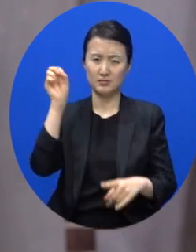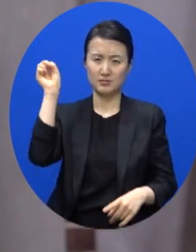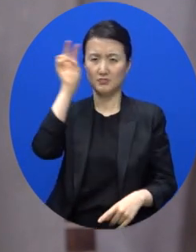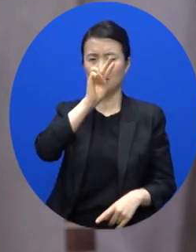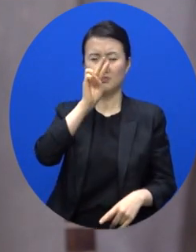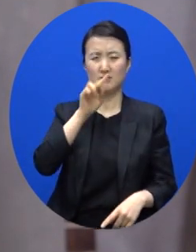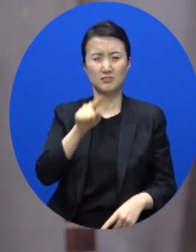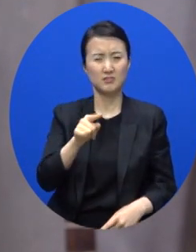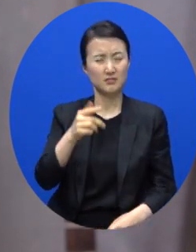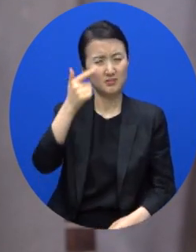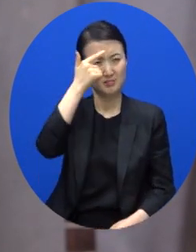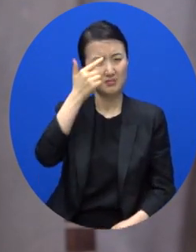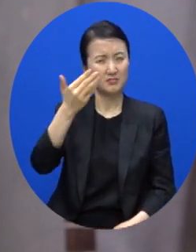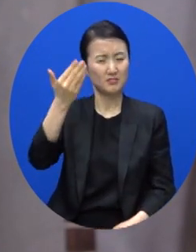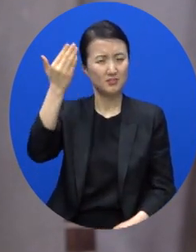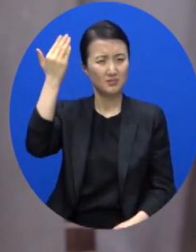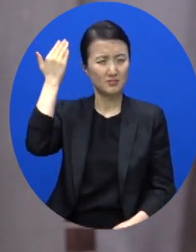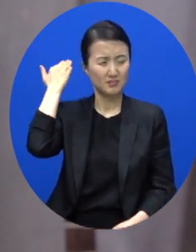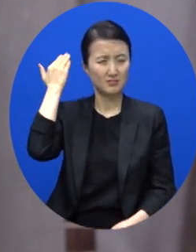고리타분한 옛날 얘기가